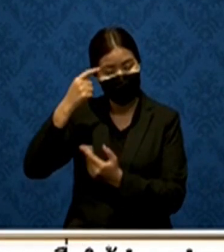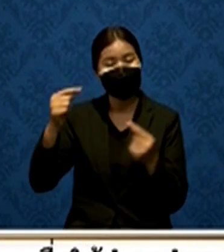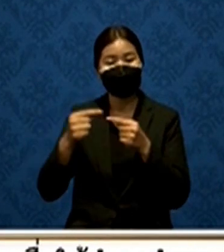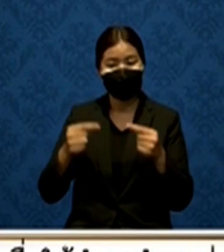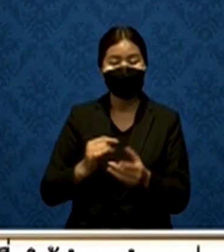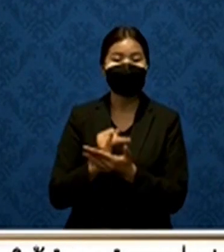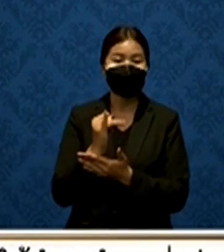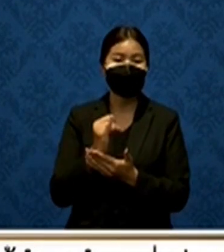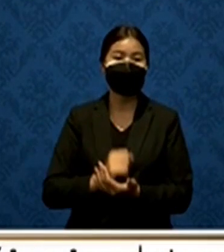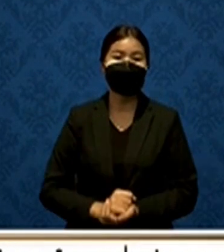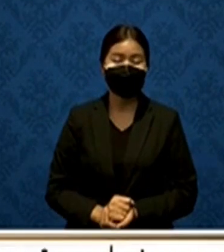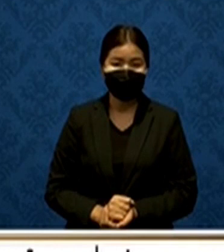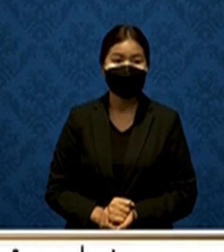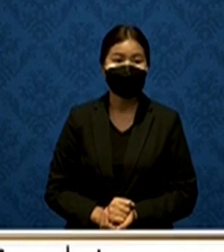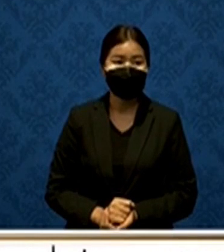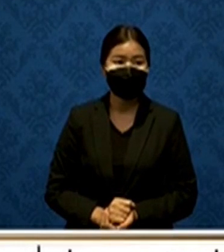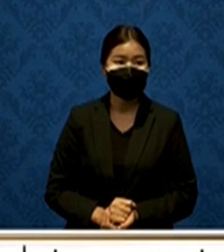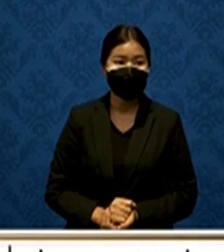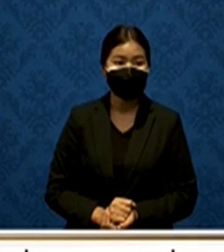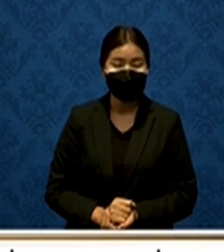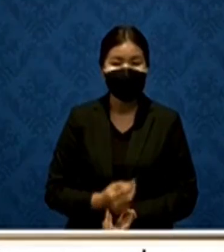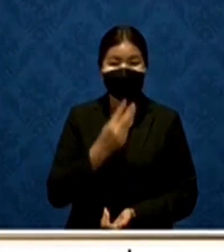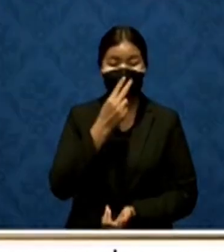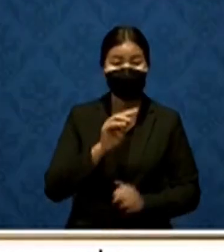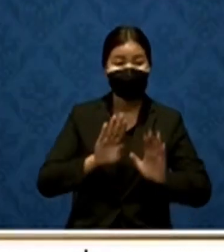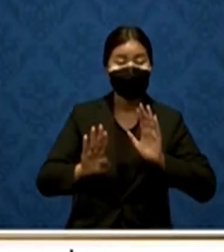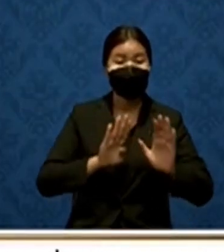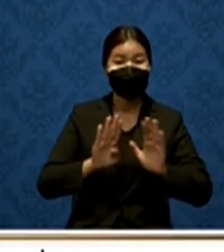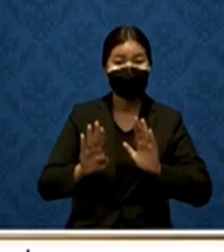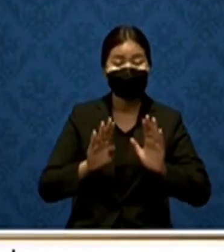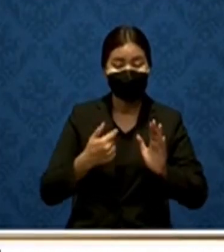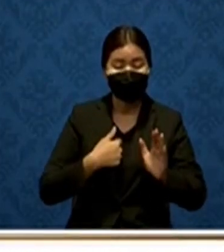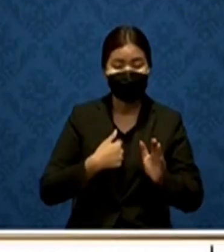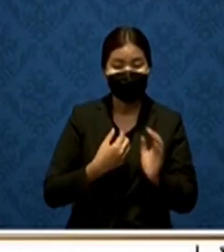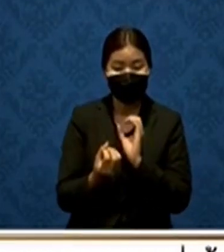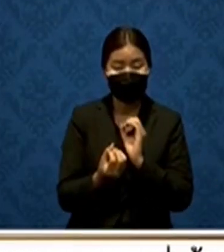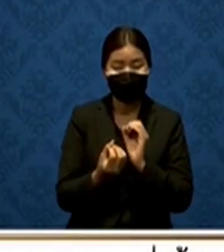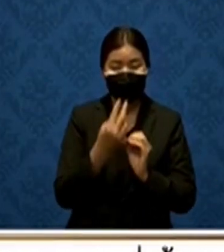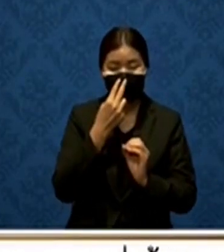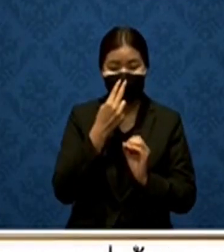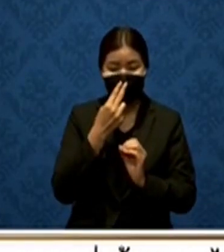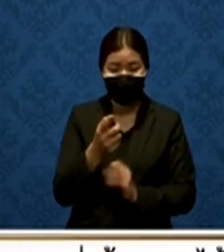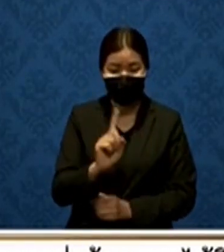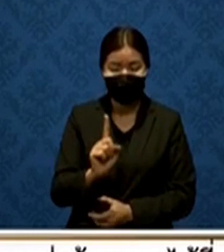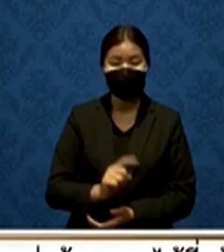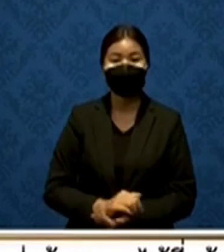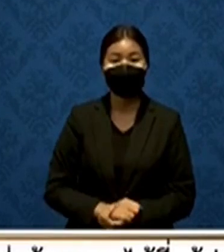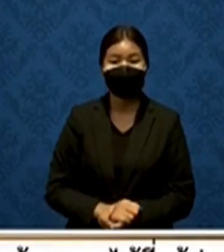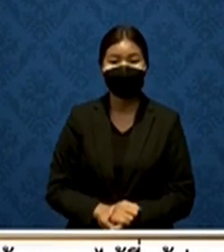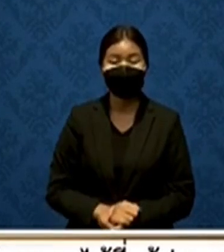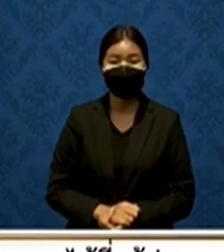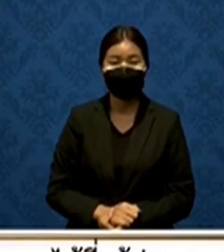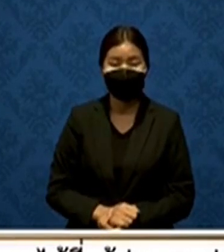อย่ไรก็ตามทั้งหมดนี้มันก็มาสะท้อนปรากฏการที่เป็นจริงนั่นก็คือว่า